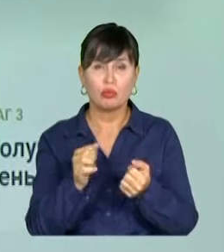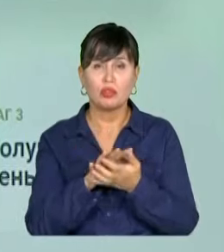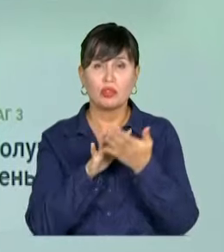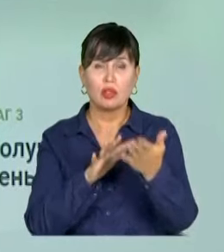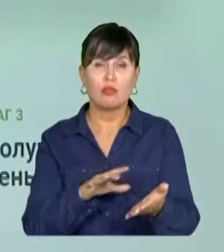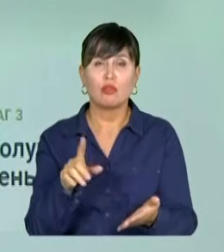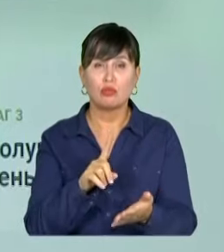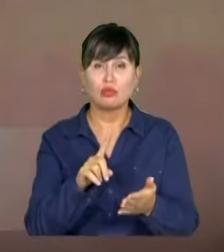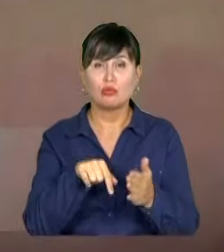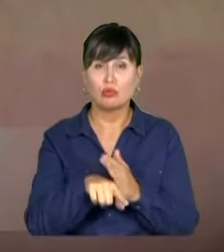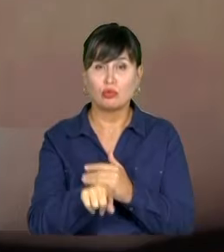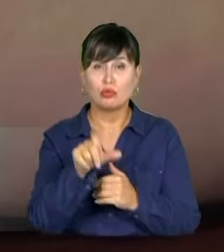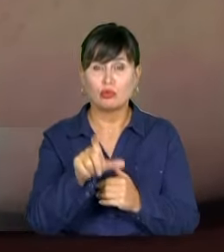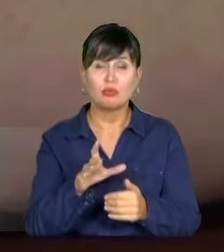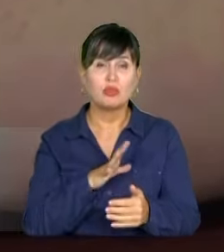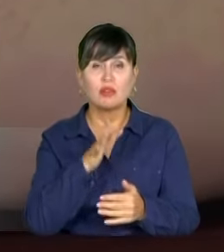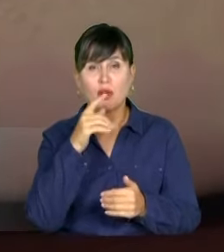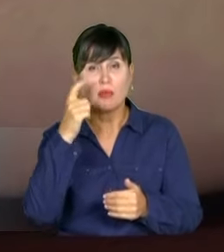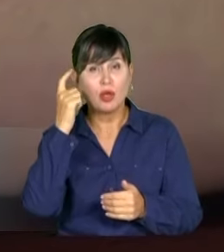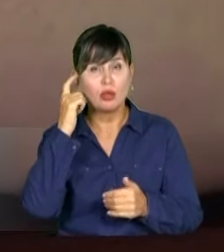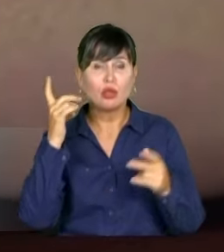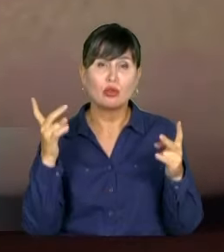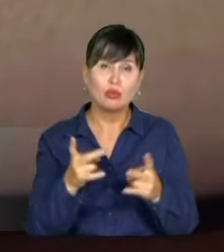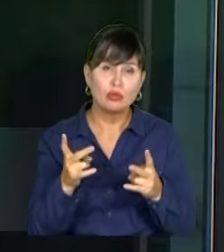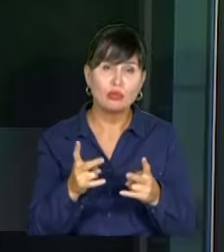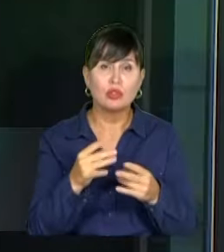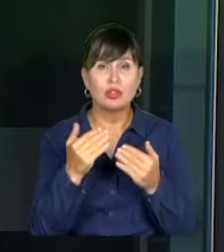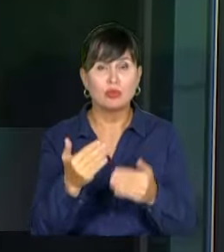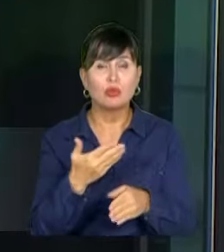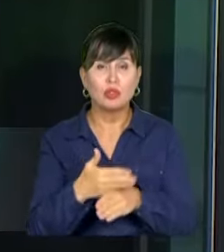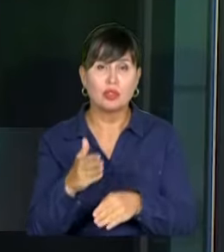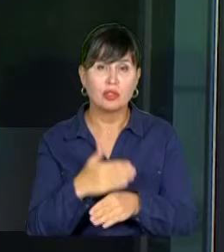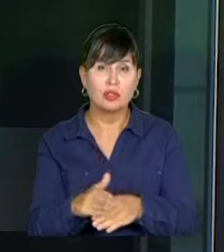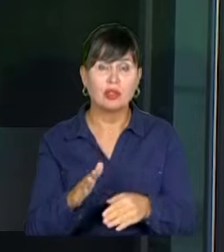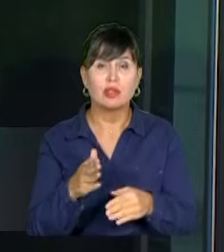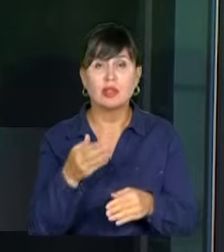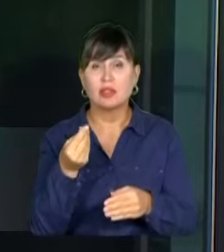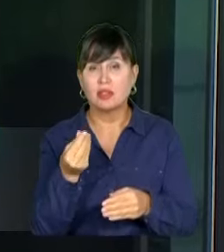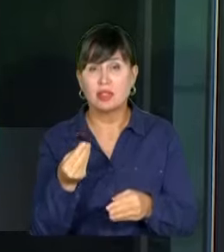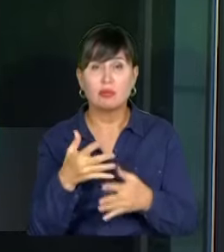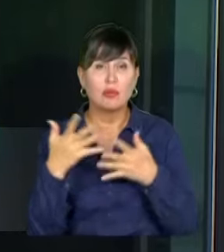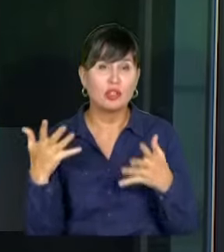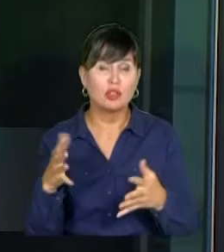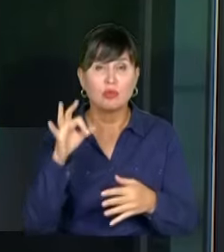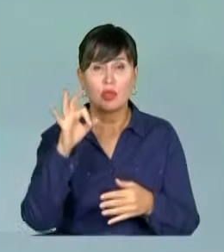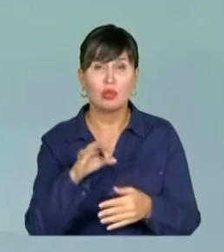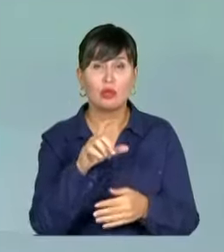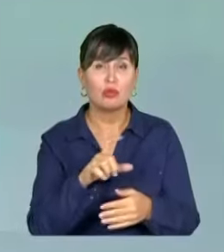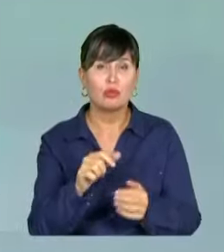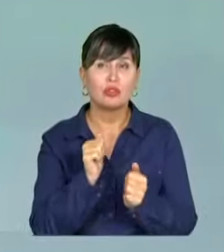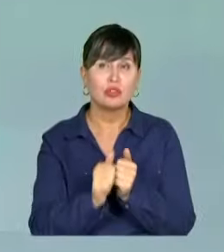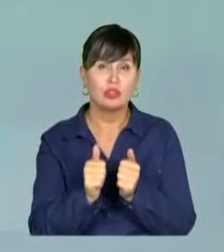у потенциального заемщика было время подумать, нужен ли ему очередной кредит. Маленькие деньги под большие проценты люди часто берут